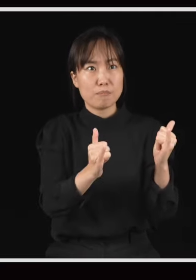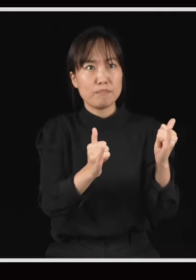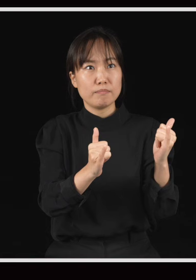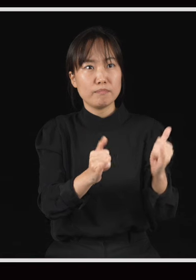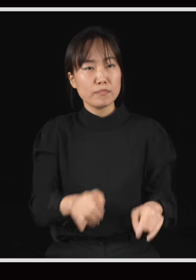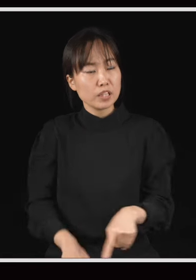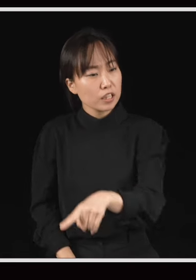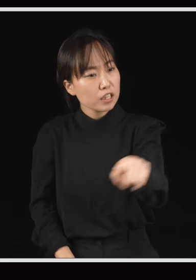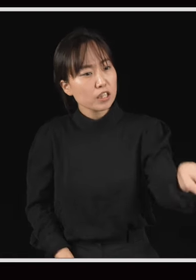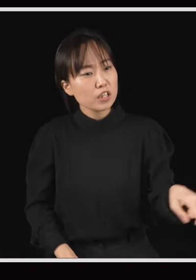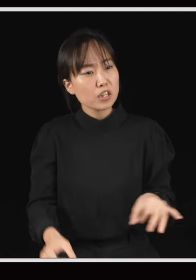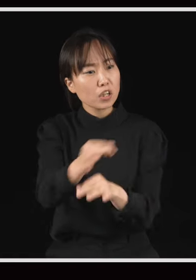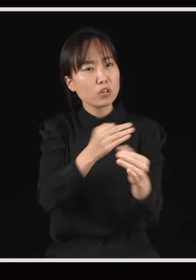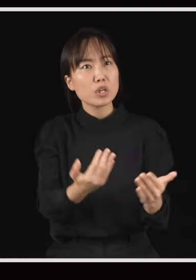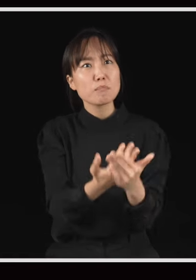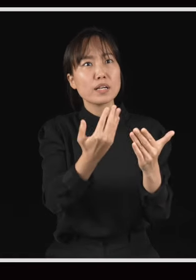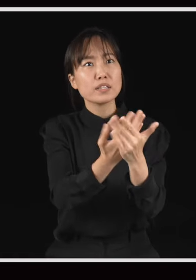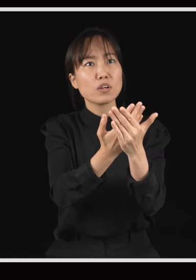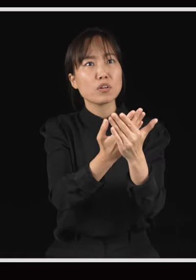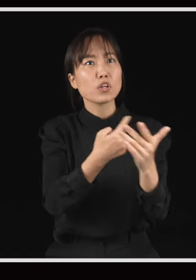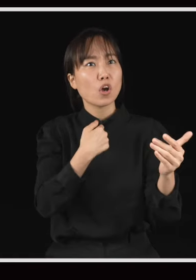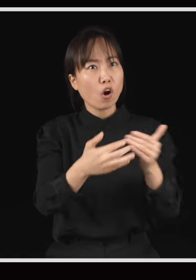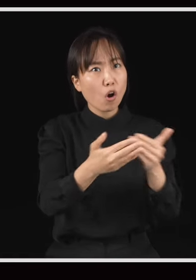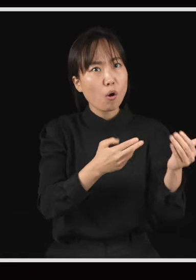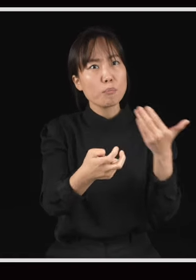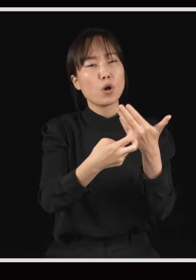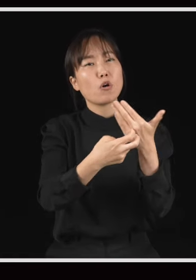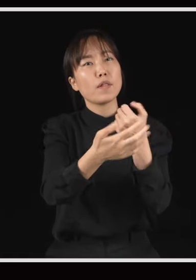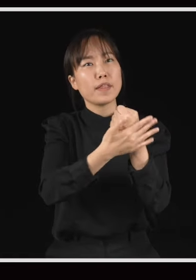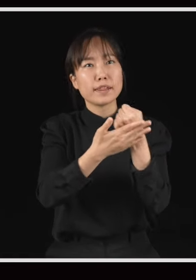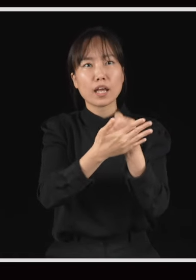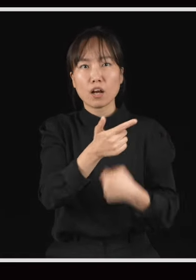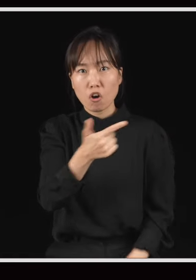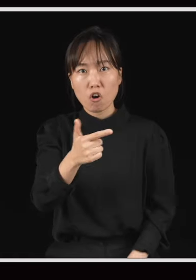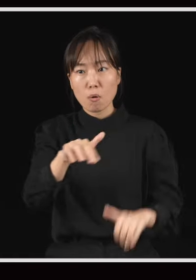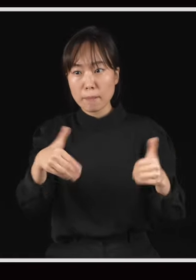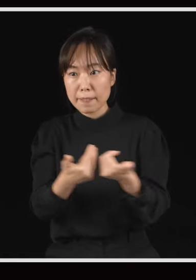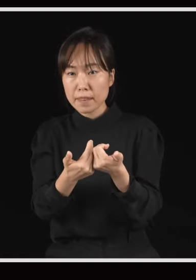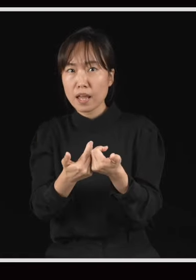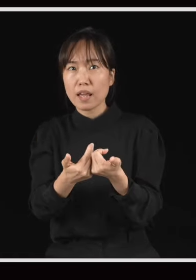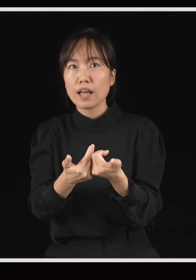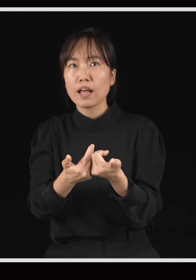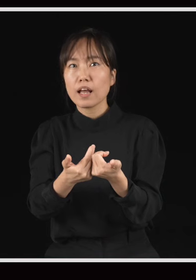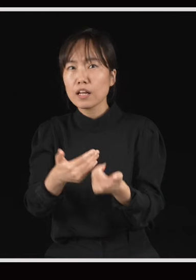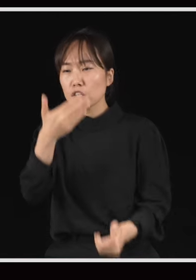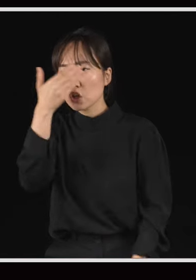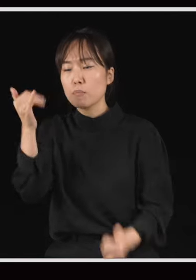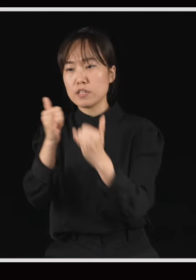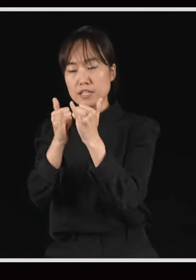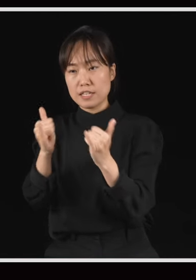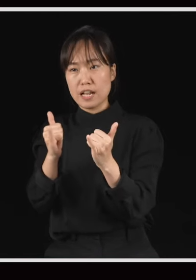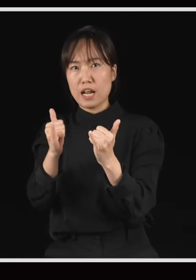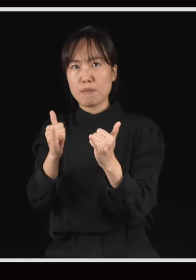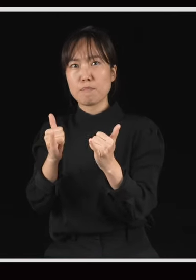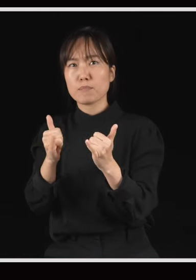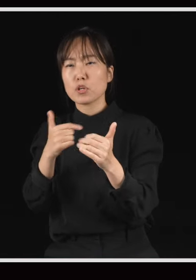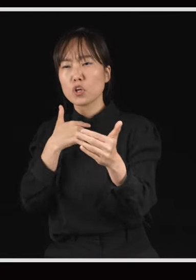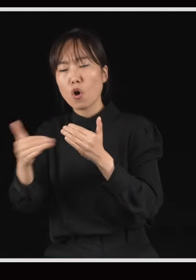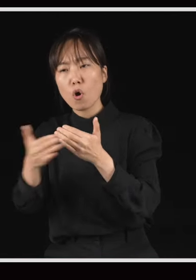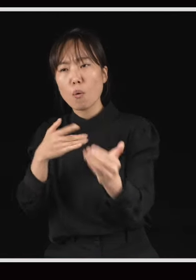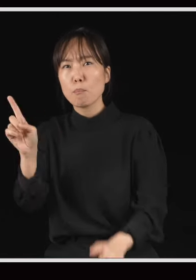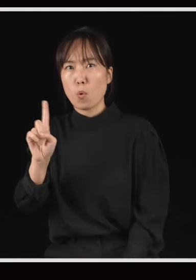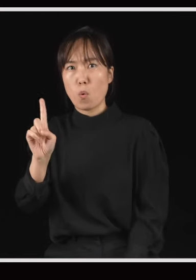말인즉슨 경제 성장로 누리셨고 보건 의료 체계로 누리셨고 반대로 젊은 성인들, 지금 젊은 성인들